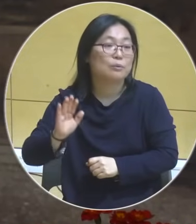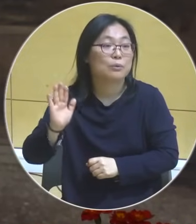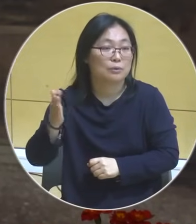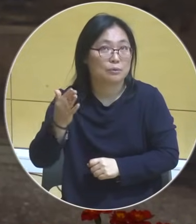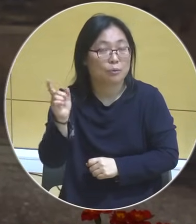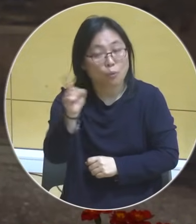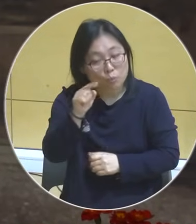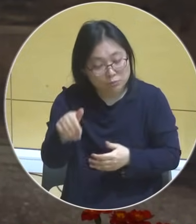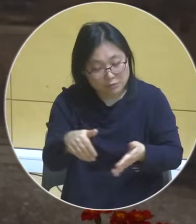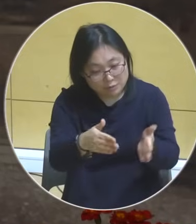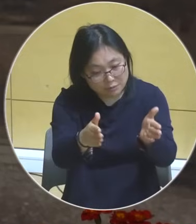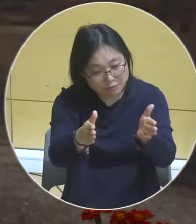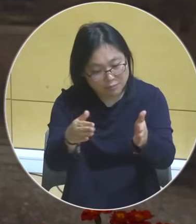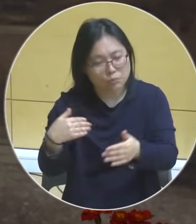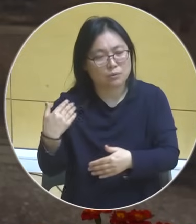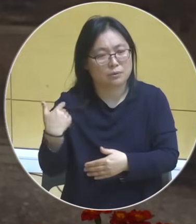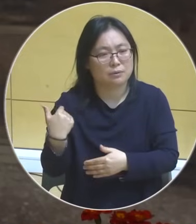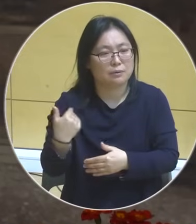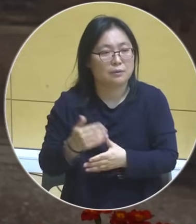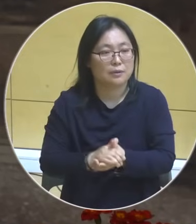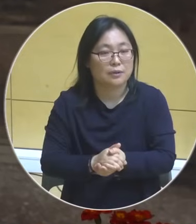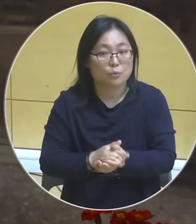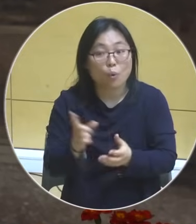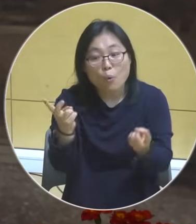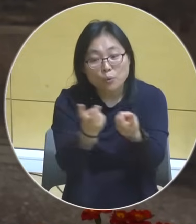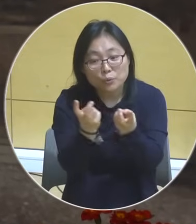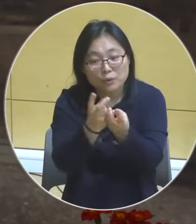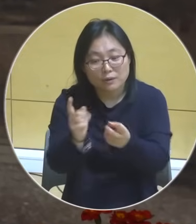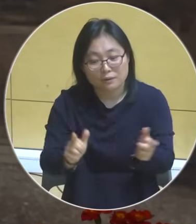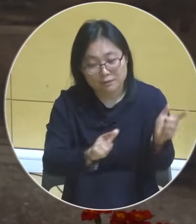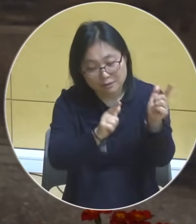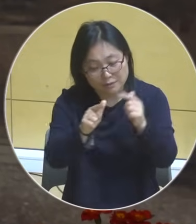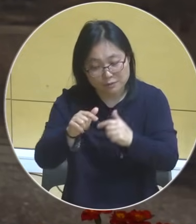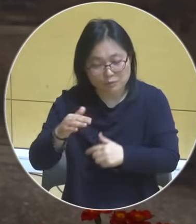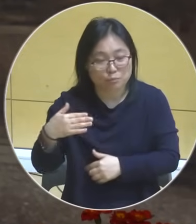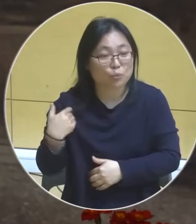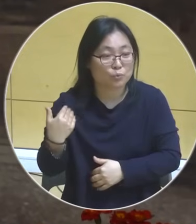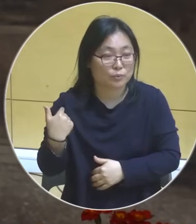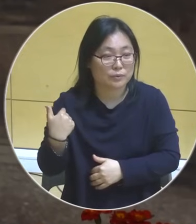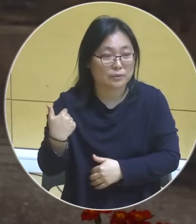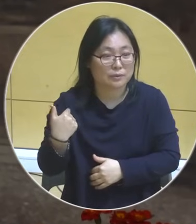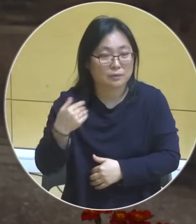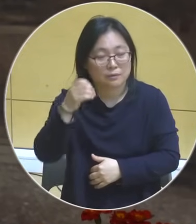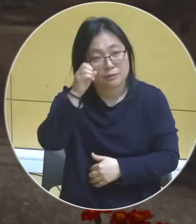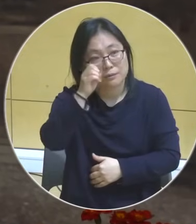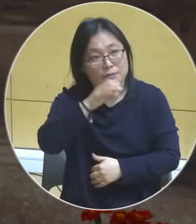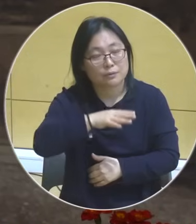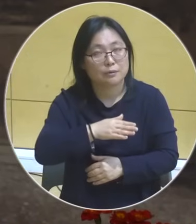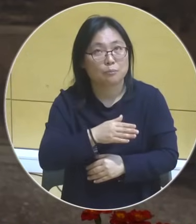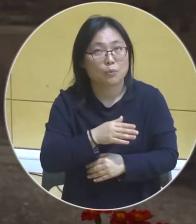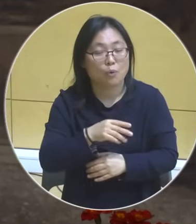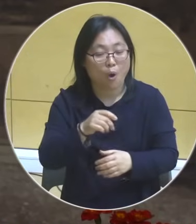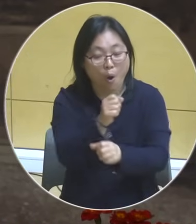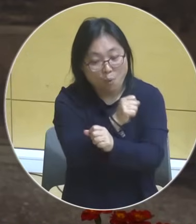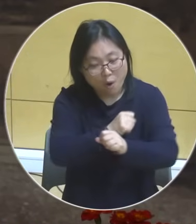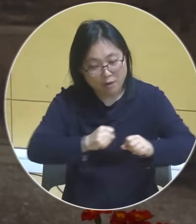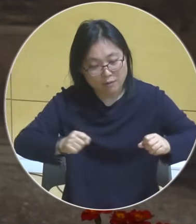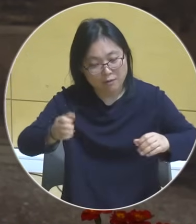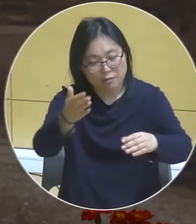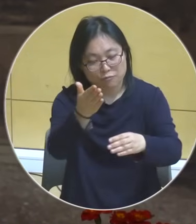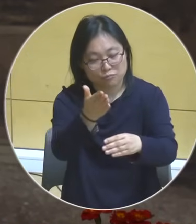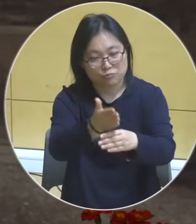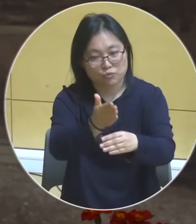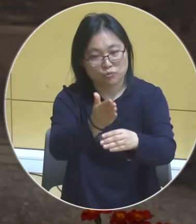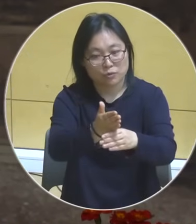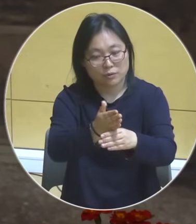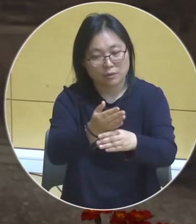어느 방향으로 가야 될지 그리고 어떻게 가야 될지 알지 못하는 그냥 한가운데 광야 한가운데